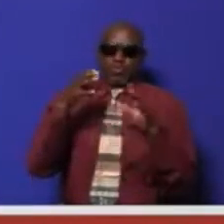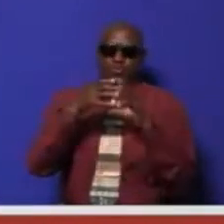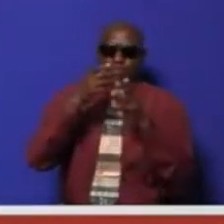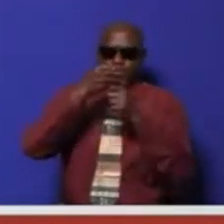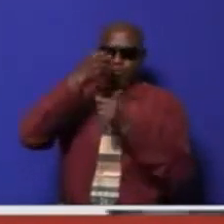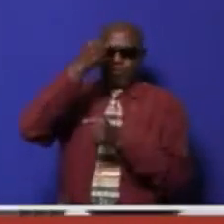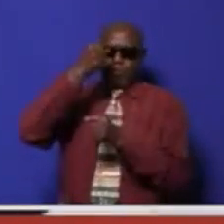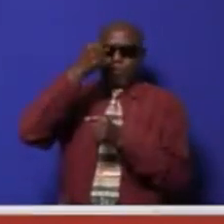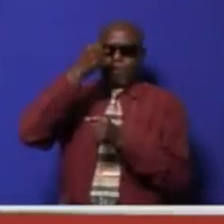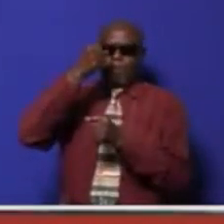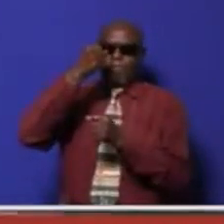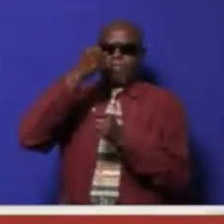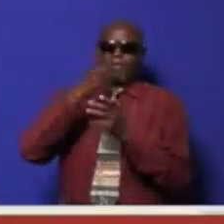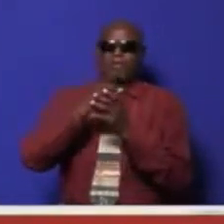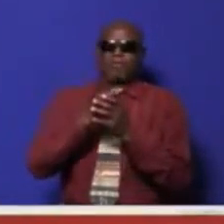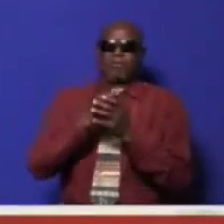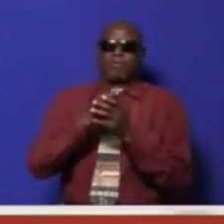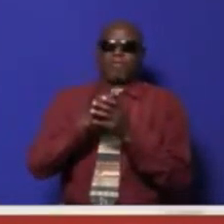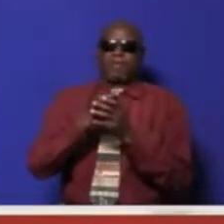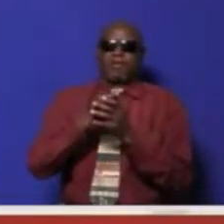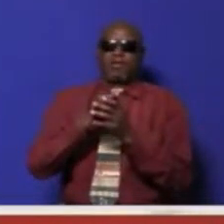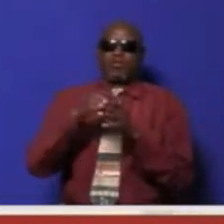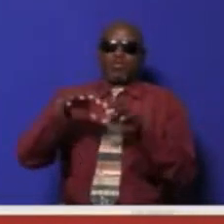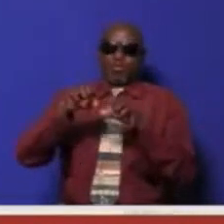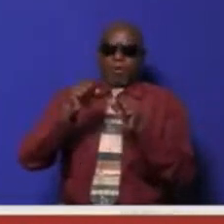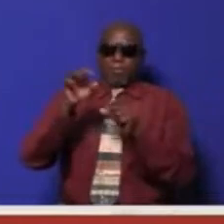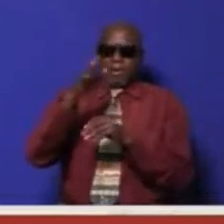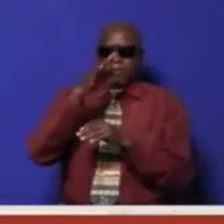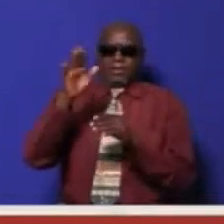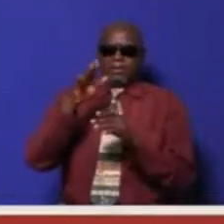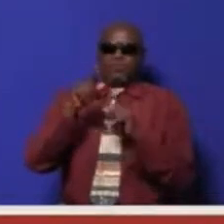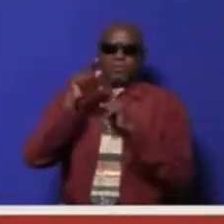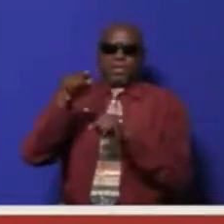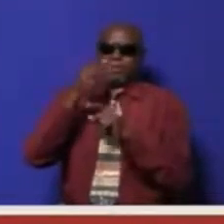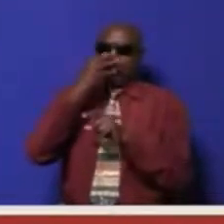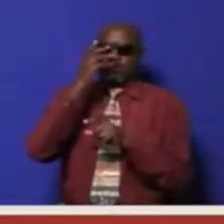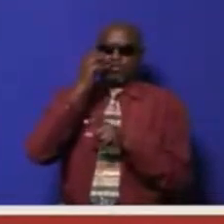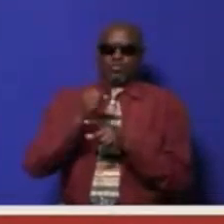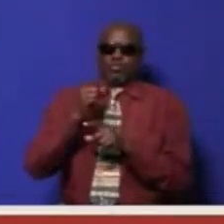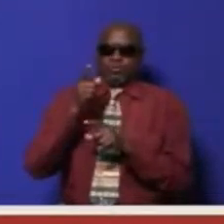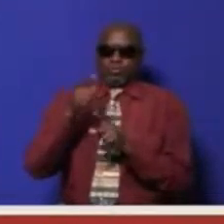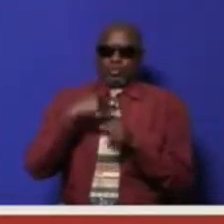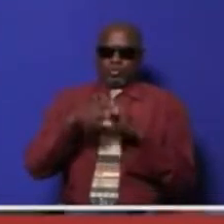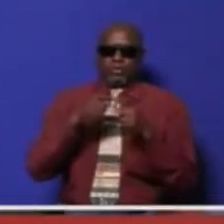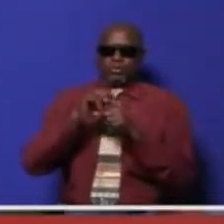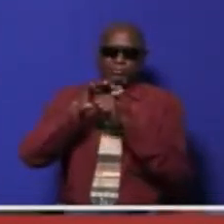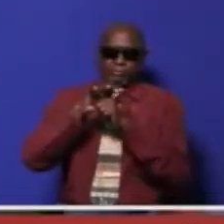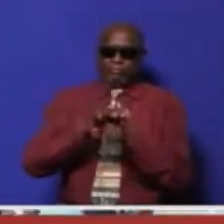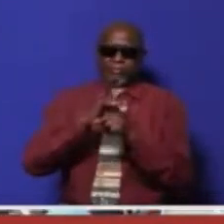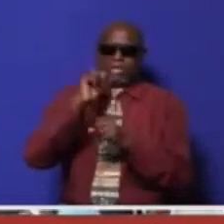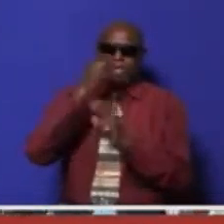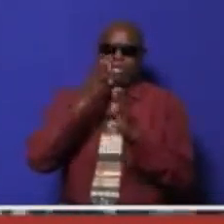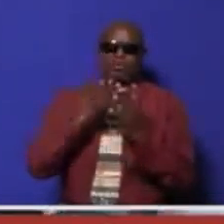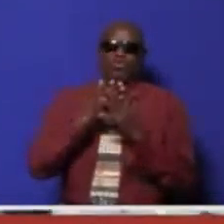Parliament lililoongozwa na mwanaharakati Boniface Mwangi limeendelea kumlaumu Rais William Ruto kwa kuendelea kukandamiza Wakenya